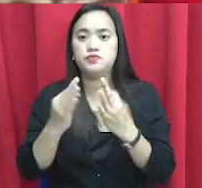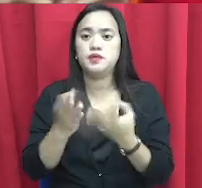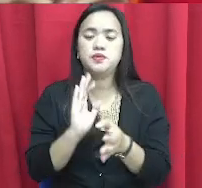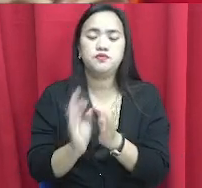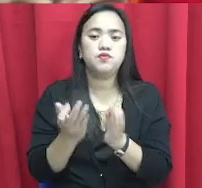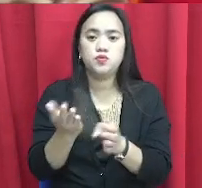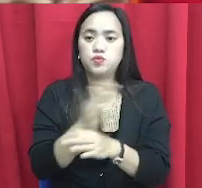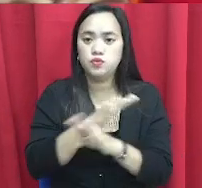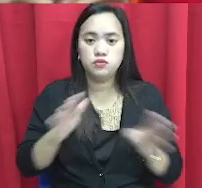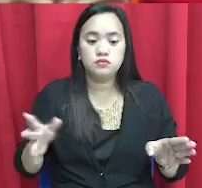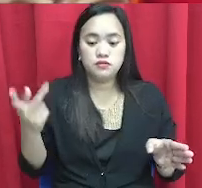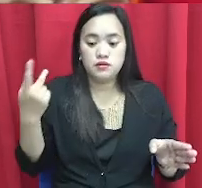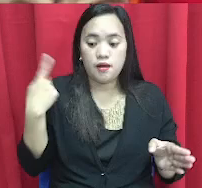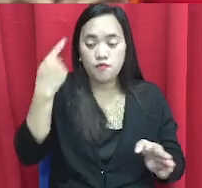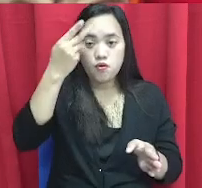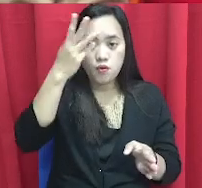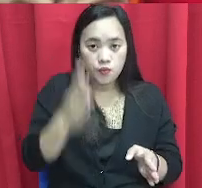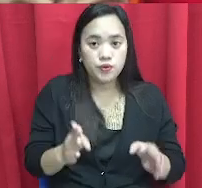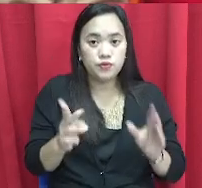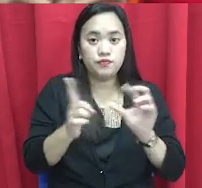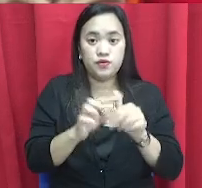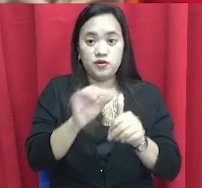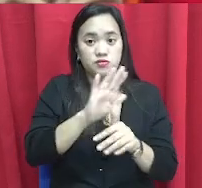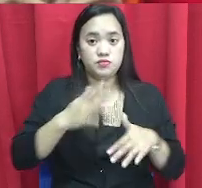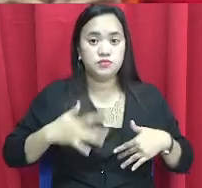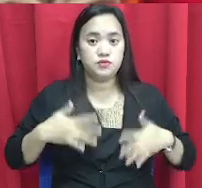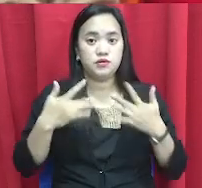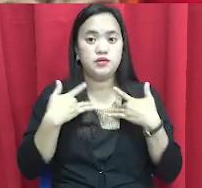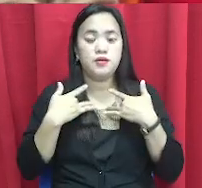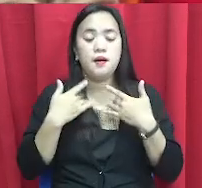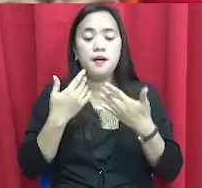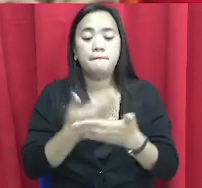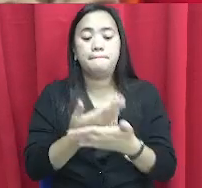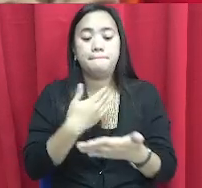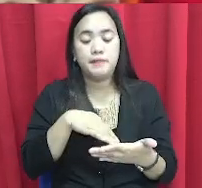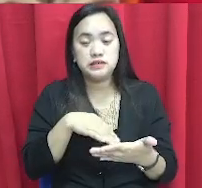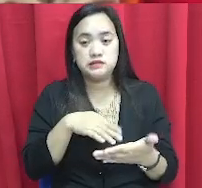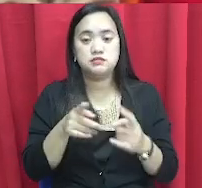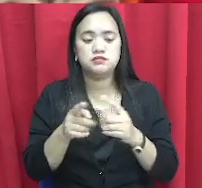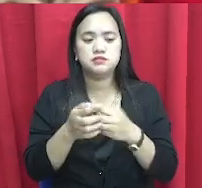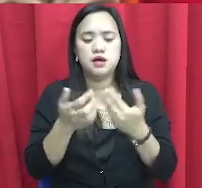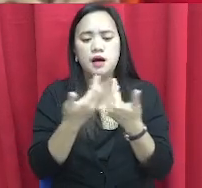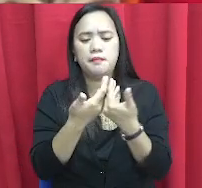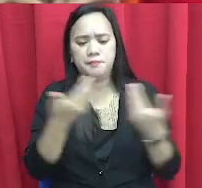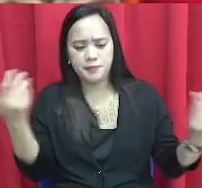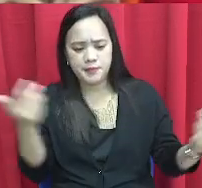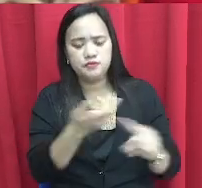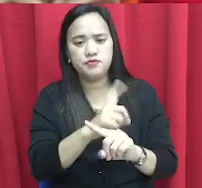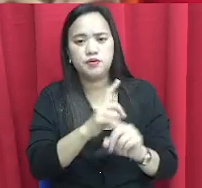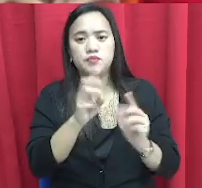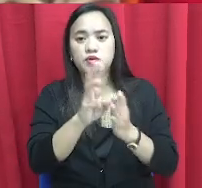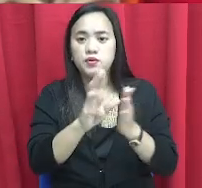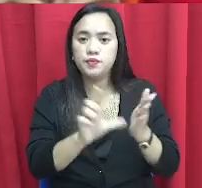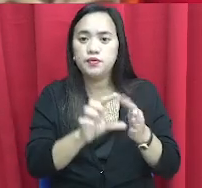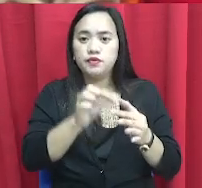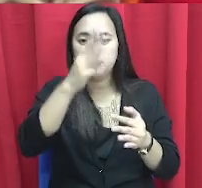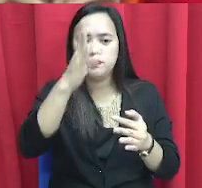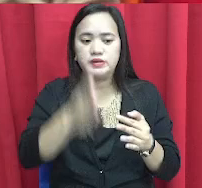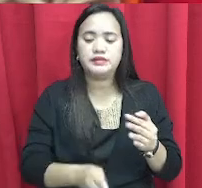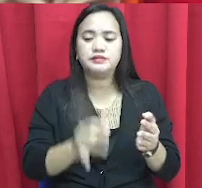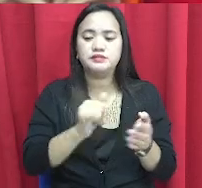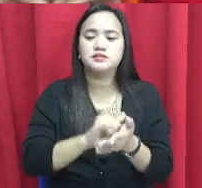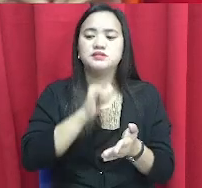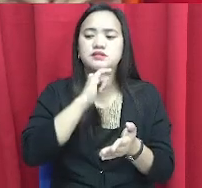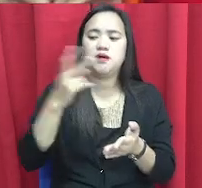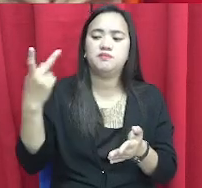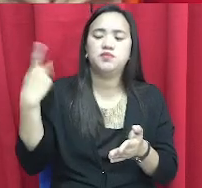iyong mang i-lead ang iyong family apart from the Will Of God mga kapatid na wala sa eksena Ang